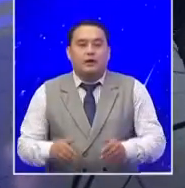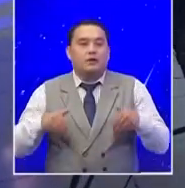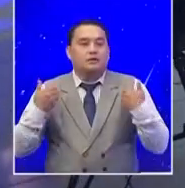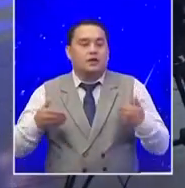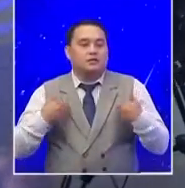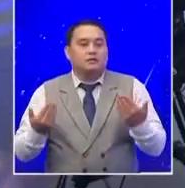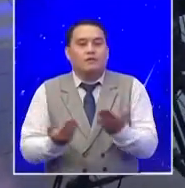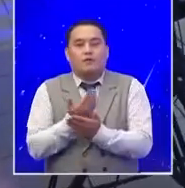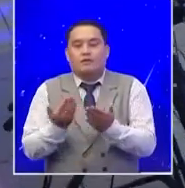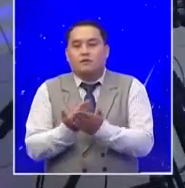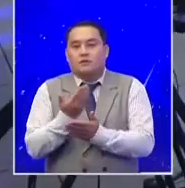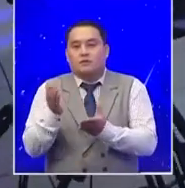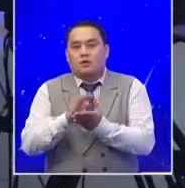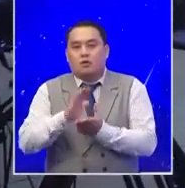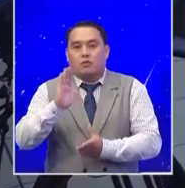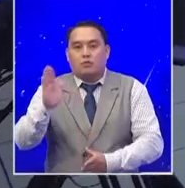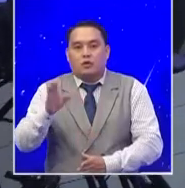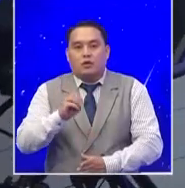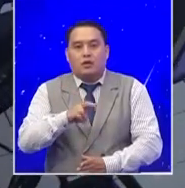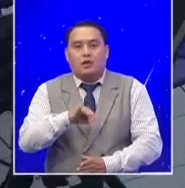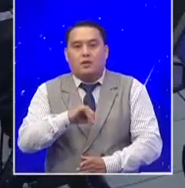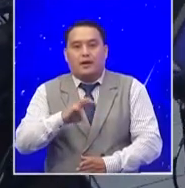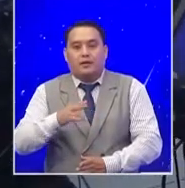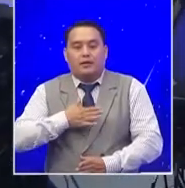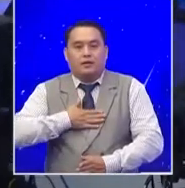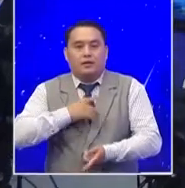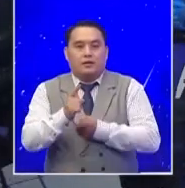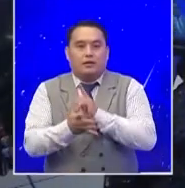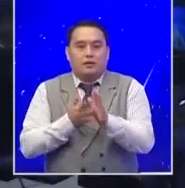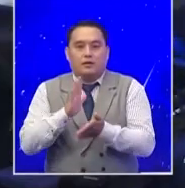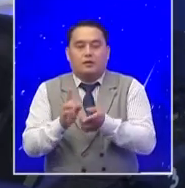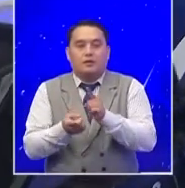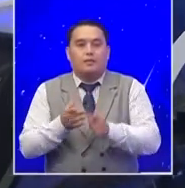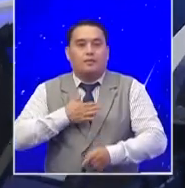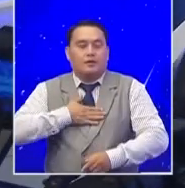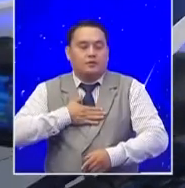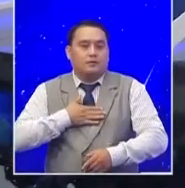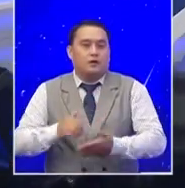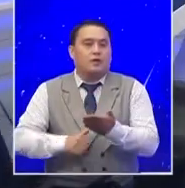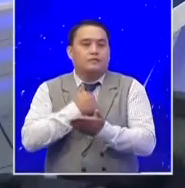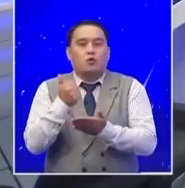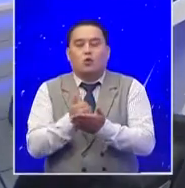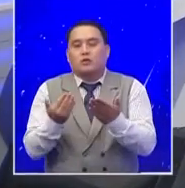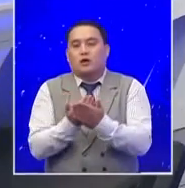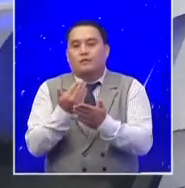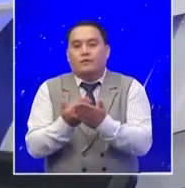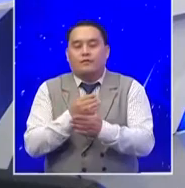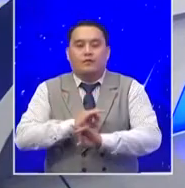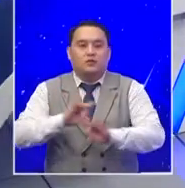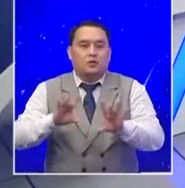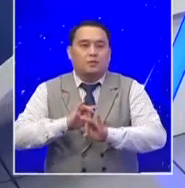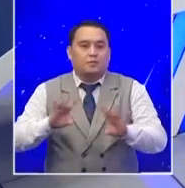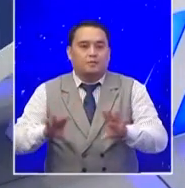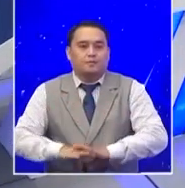Здравствуйте, время новостей на телеканале ЖТСУ. В студии Еламан Раймбеков, и сурдоперевод обеспечивает Марат Жумабеков. В начале выпуска коротко о самом